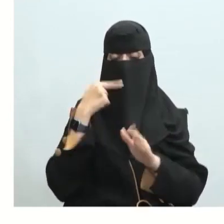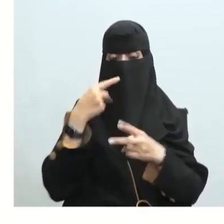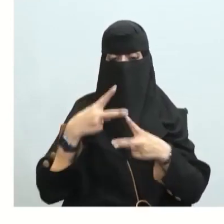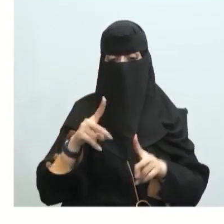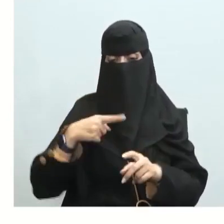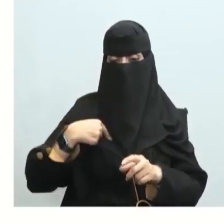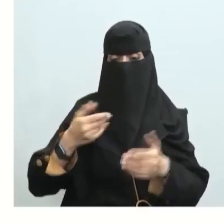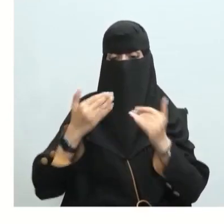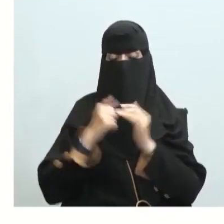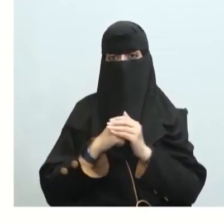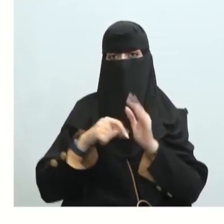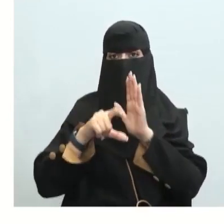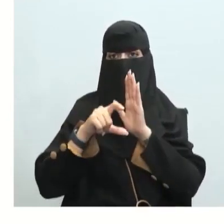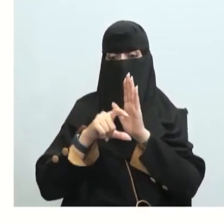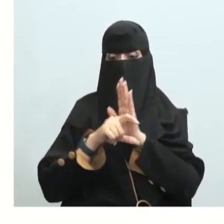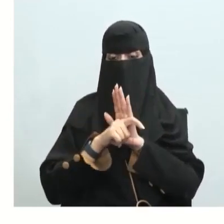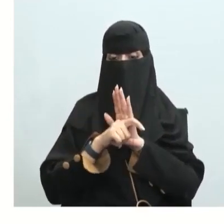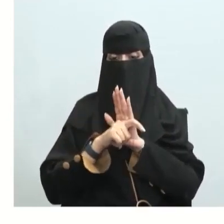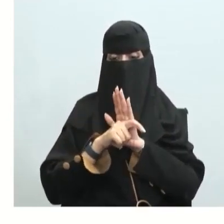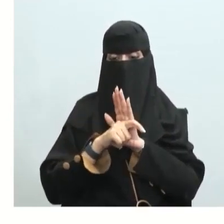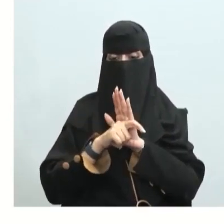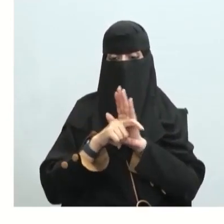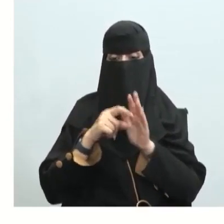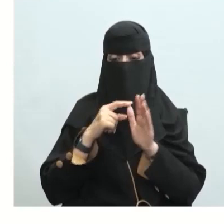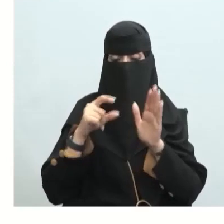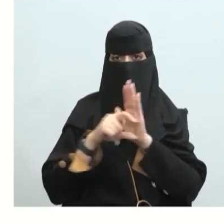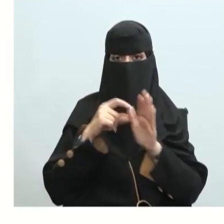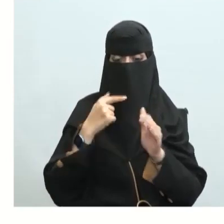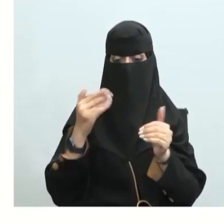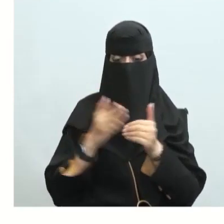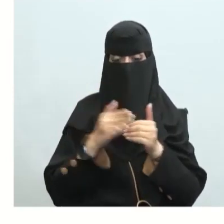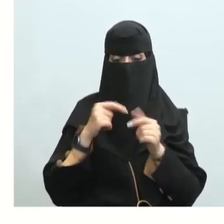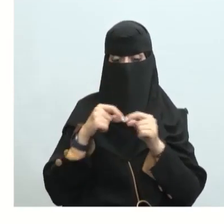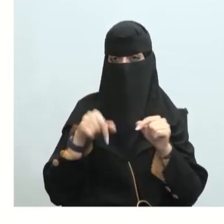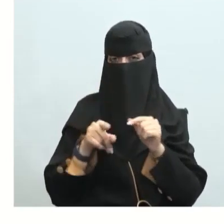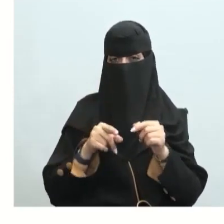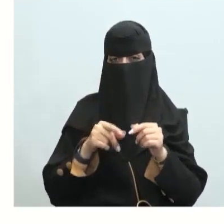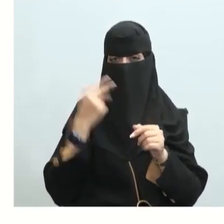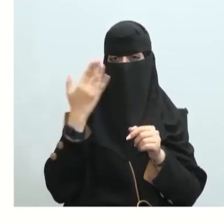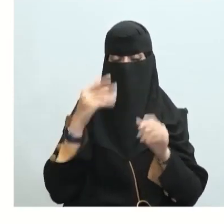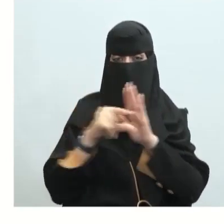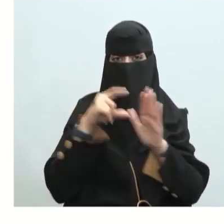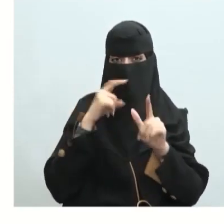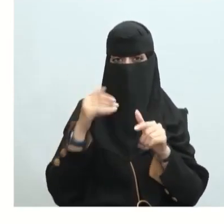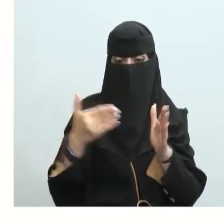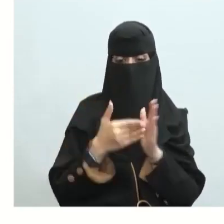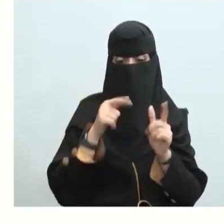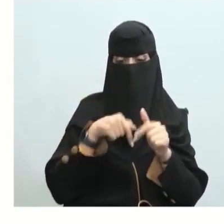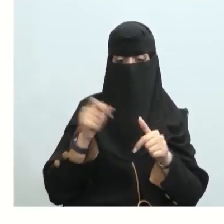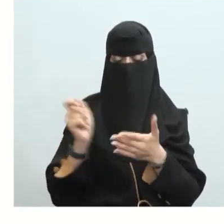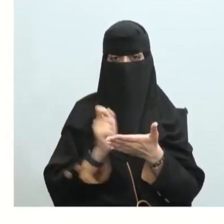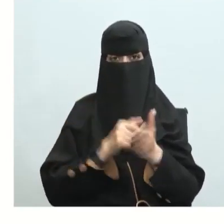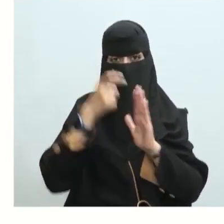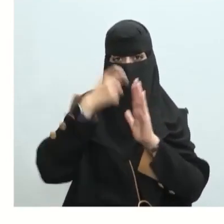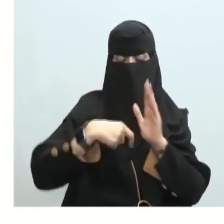المكلف الكلمه الاختتام ايضا اسم الزميل المكلف تتي به كتابه التقرير تقرير مجريات المؤتمر مع ملخص لاوراق